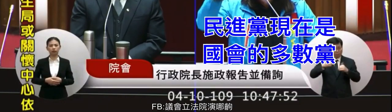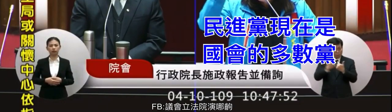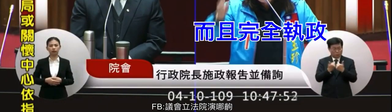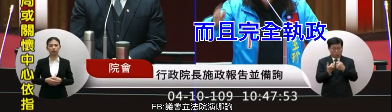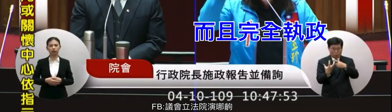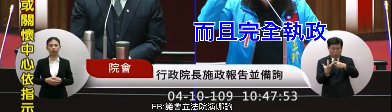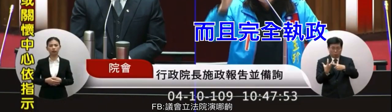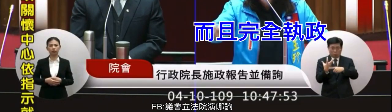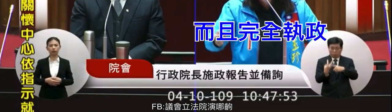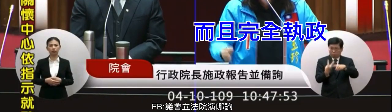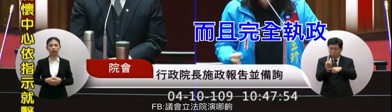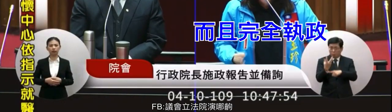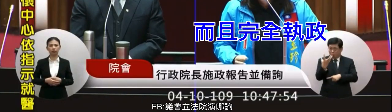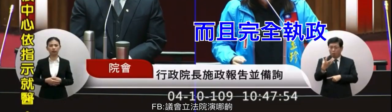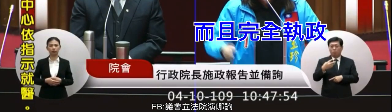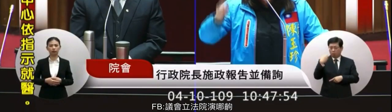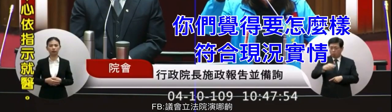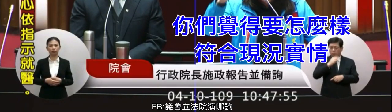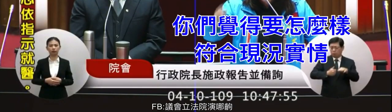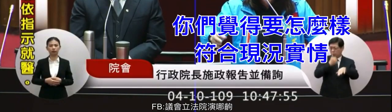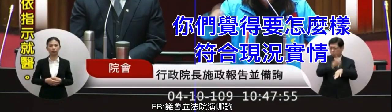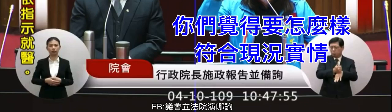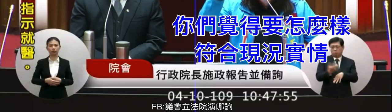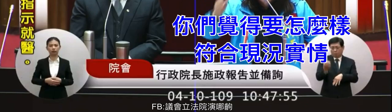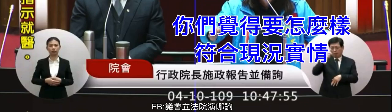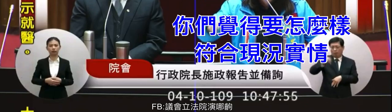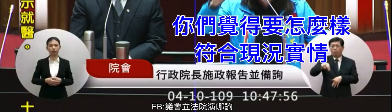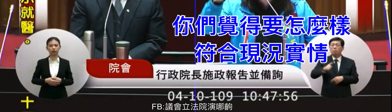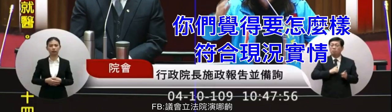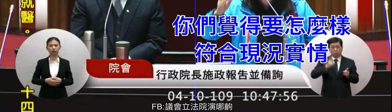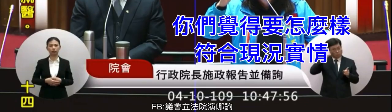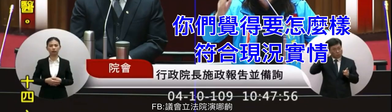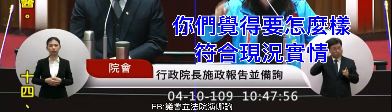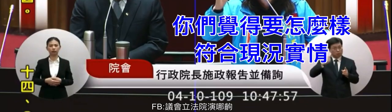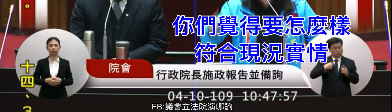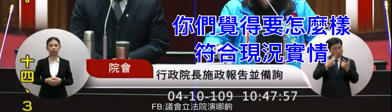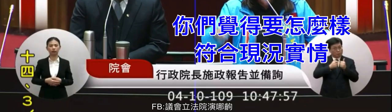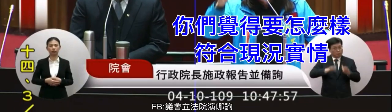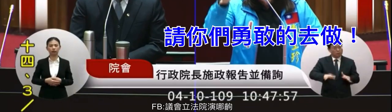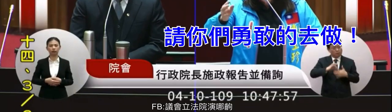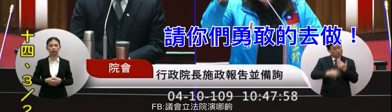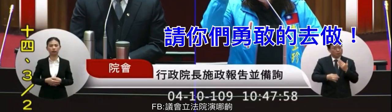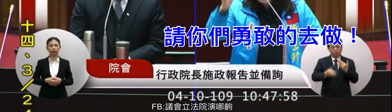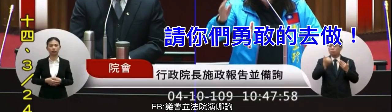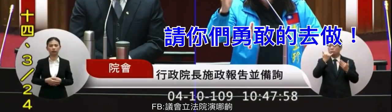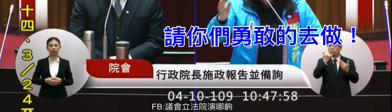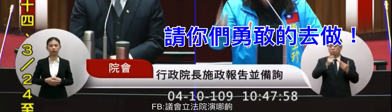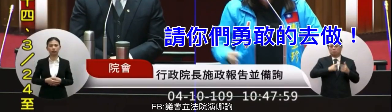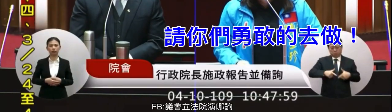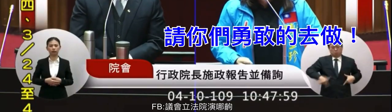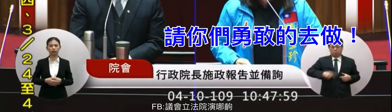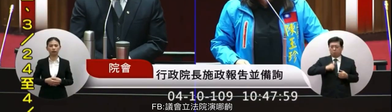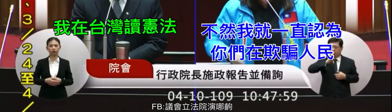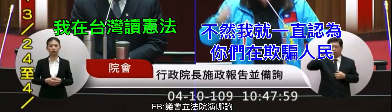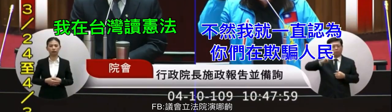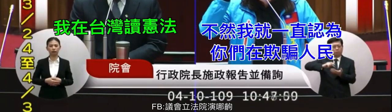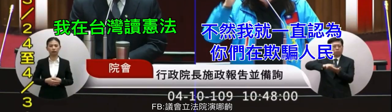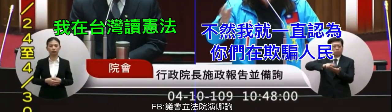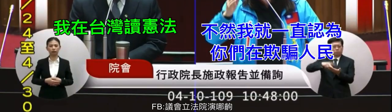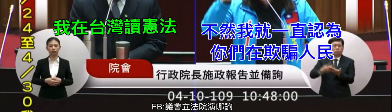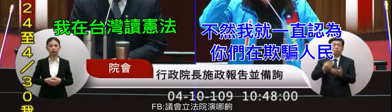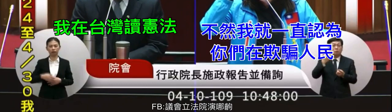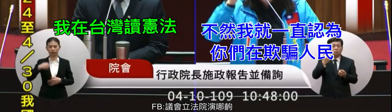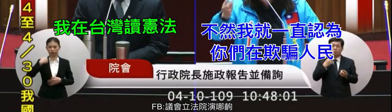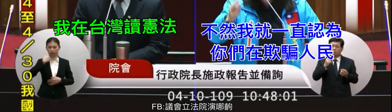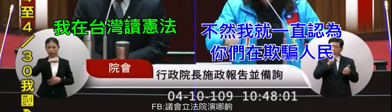多数党，而且完全执政。你们觉得要怎么样符合现况实情？请你们勇敢的去做。 不然我